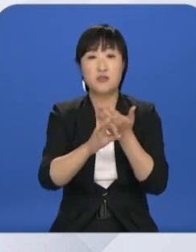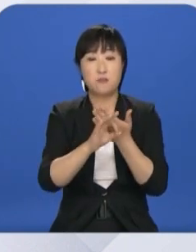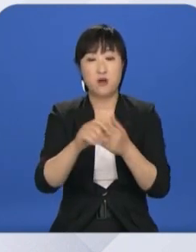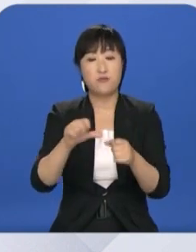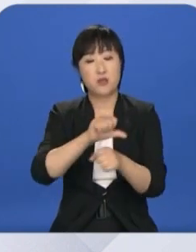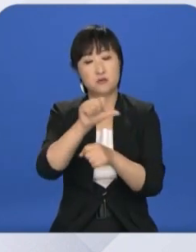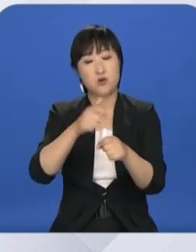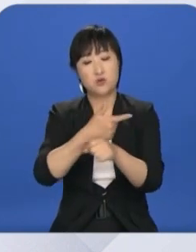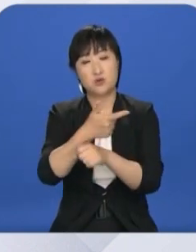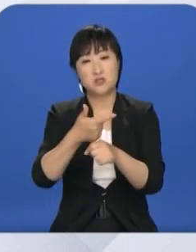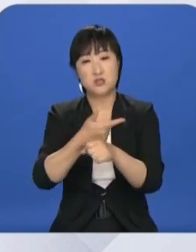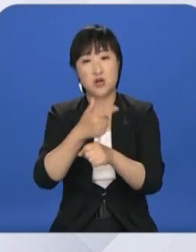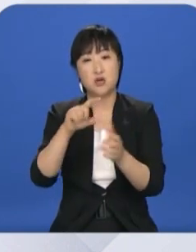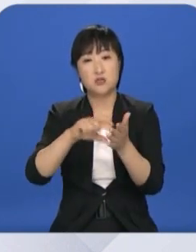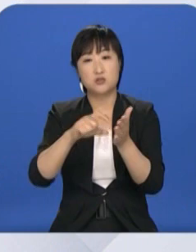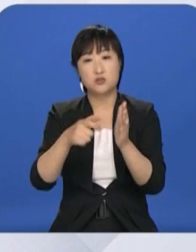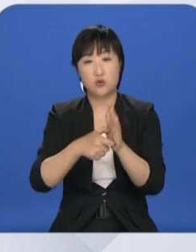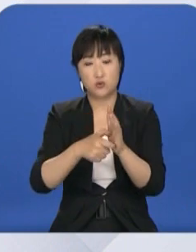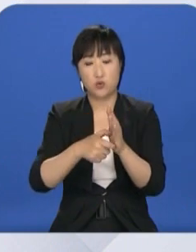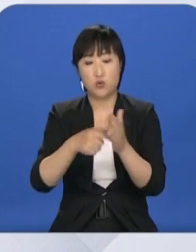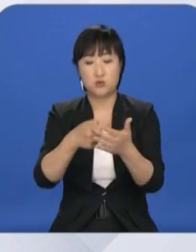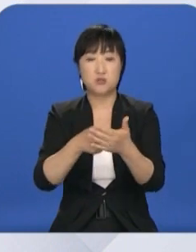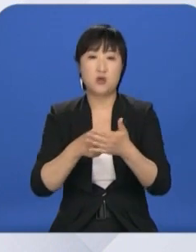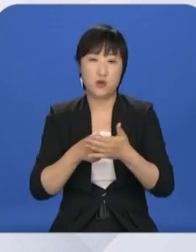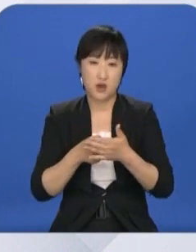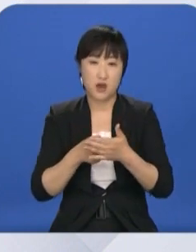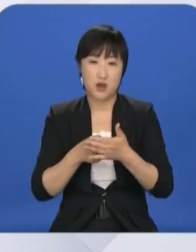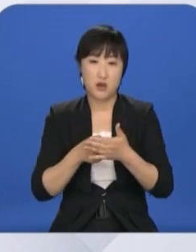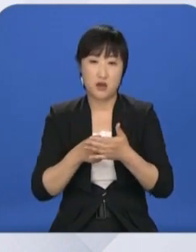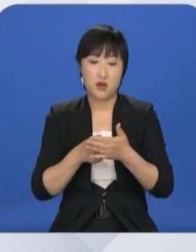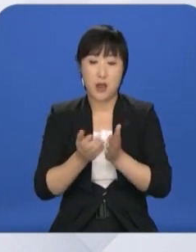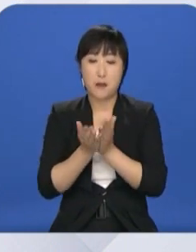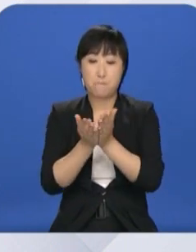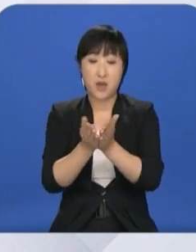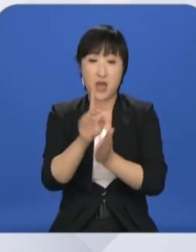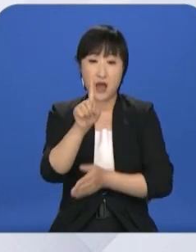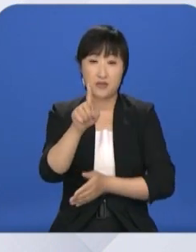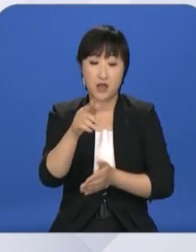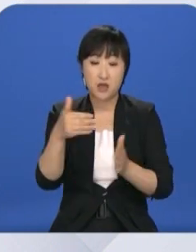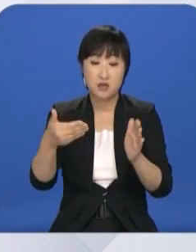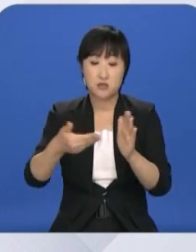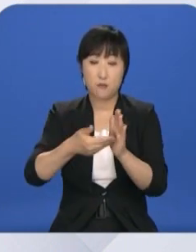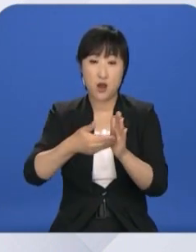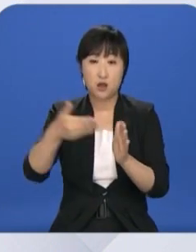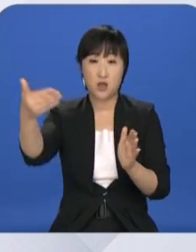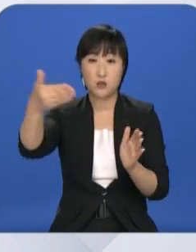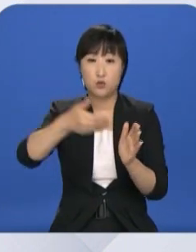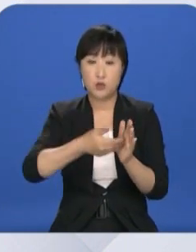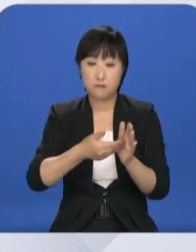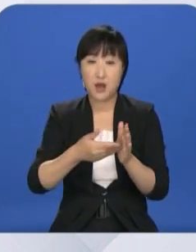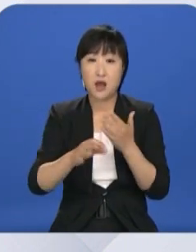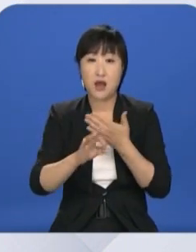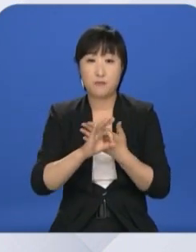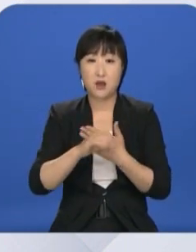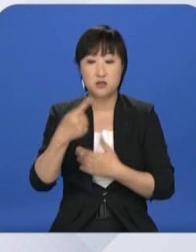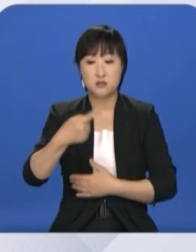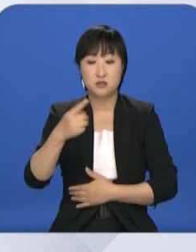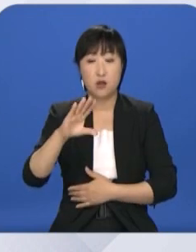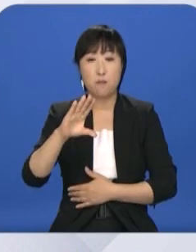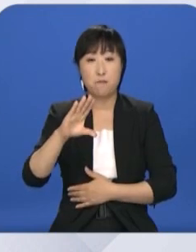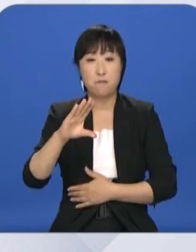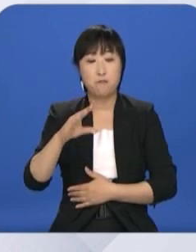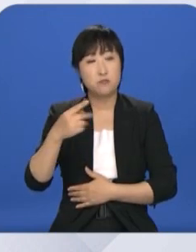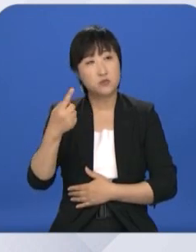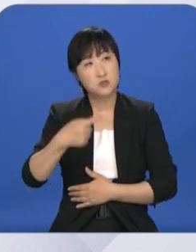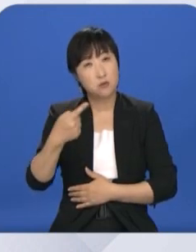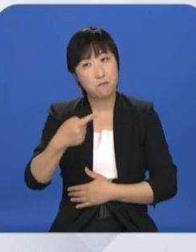한 5-6시간이 시간이 전략이 돼요. 예, 예. 그리고 이제 그 배 한 척이 서망에 들어오면은 약 1,000만 원